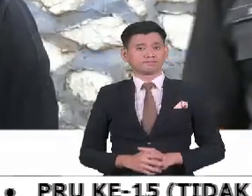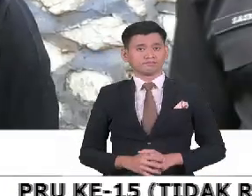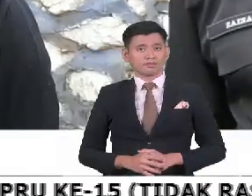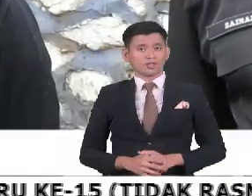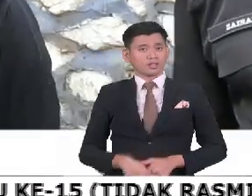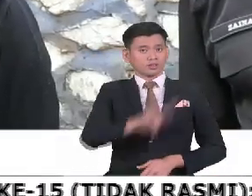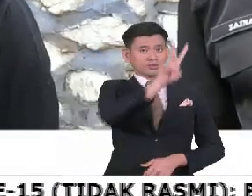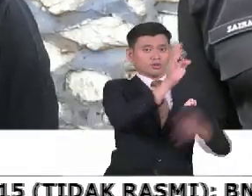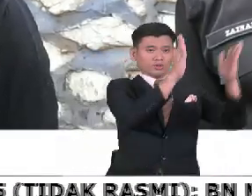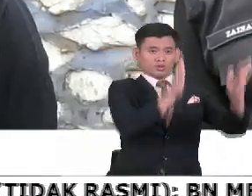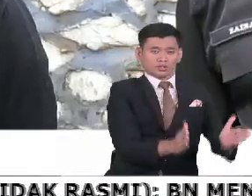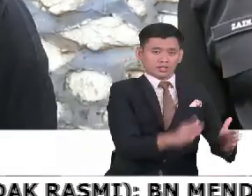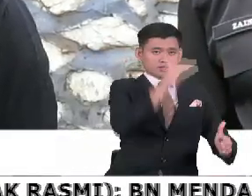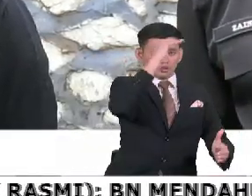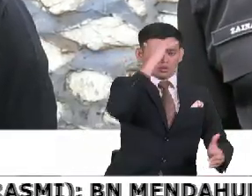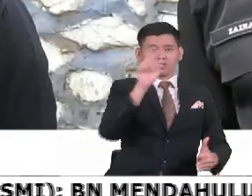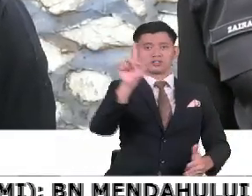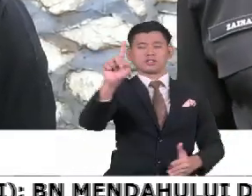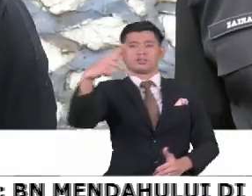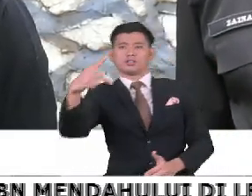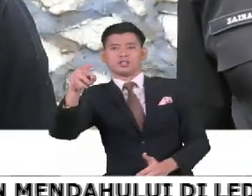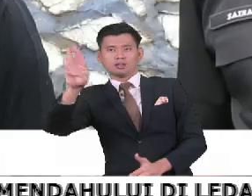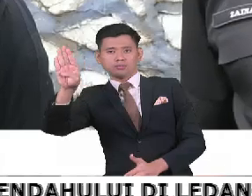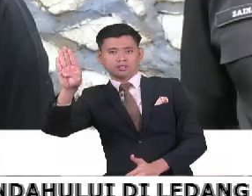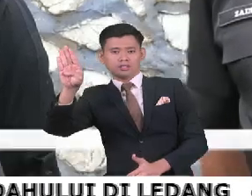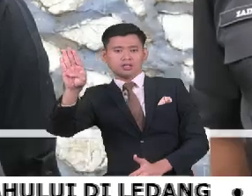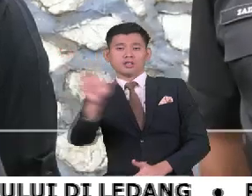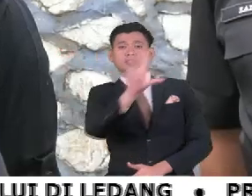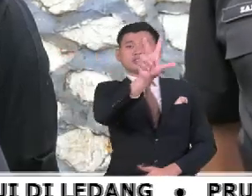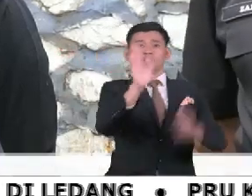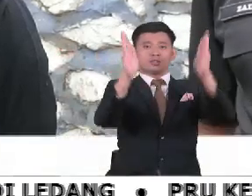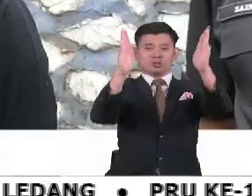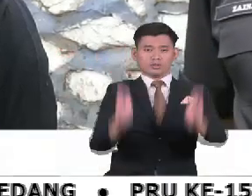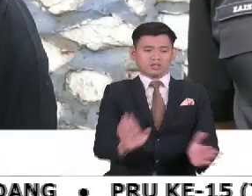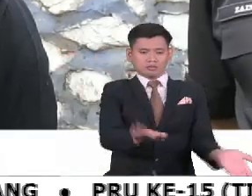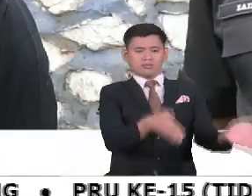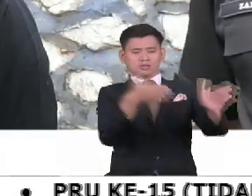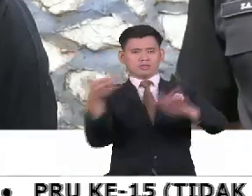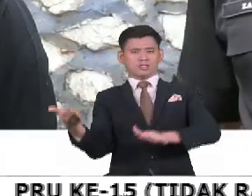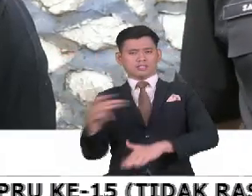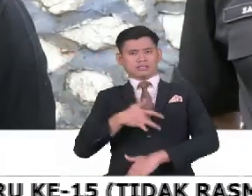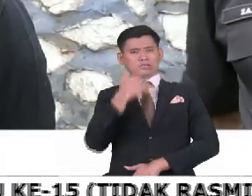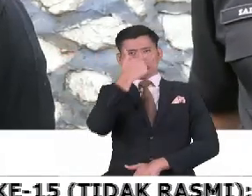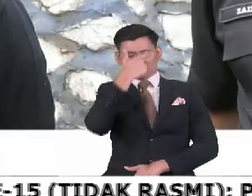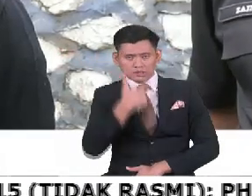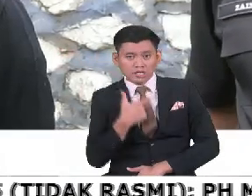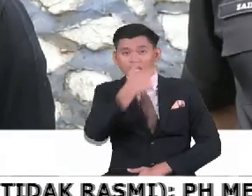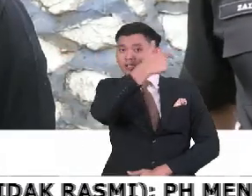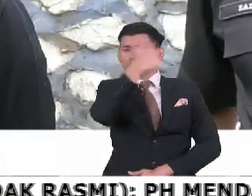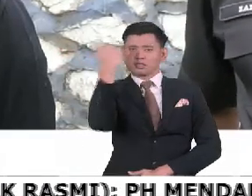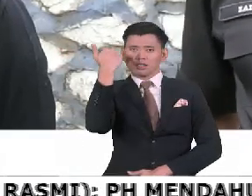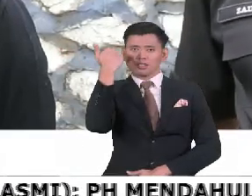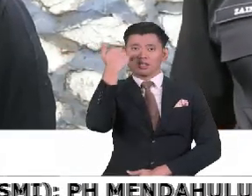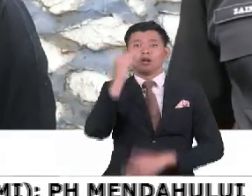27 Hoo dan satu di Kota Baru dimana 3 kejadian yang agak mendung kecilkan ya